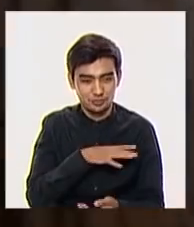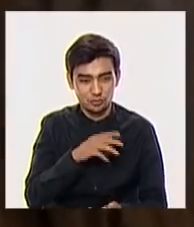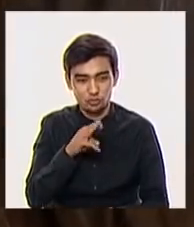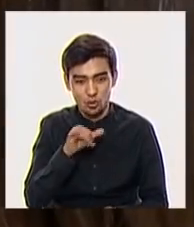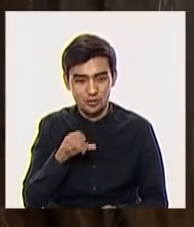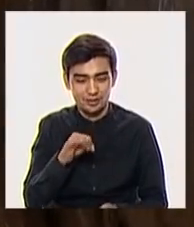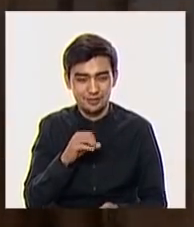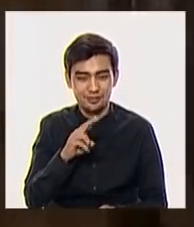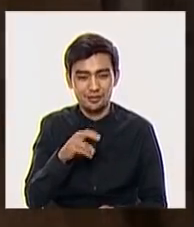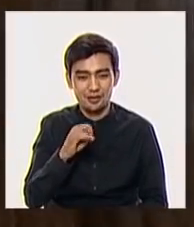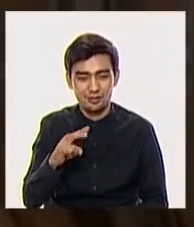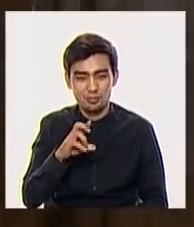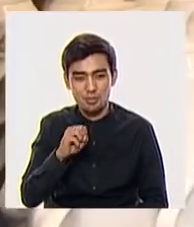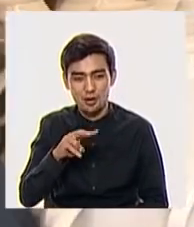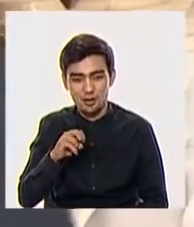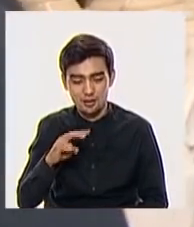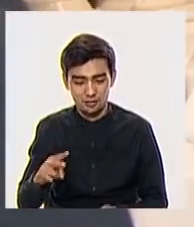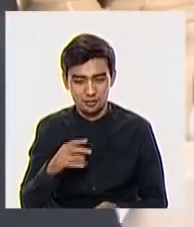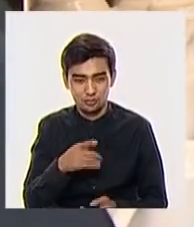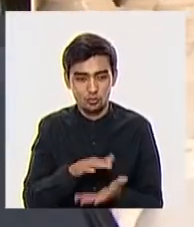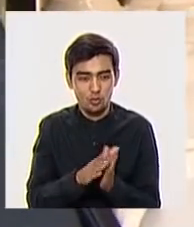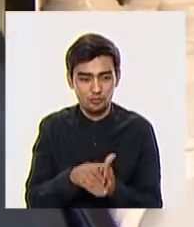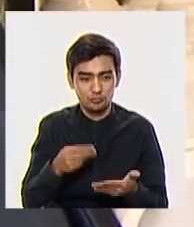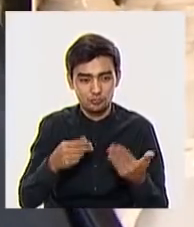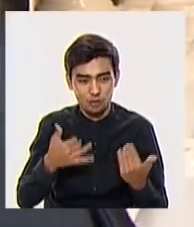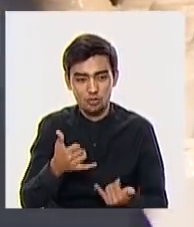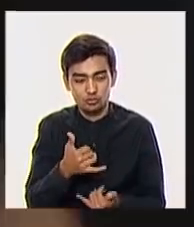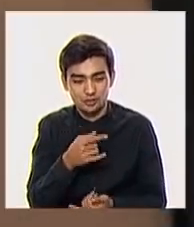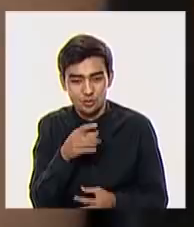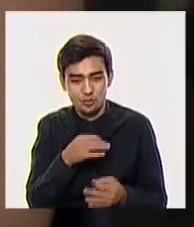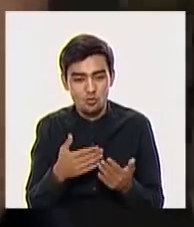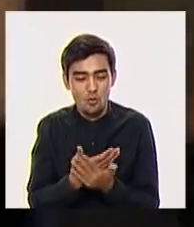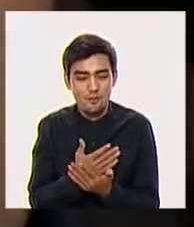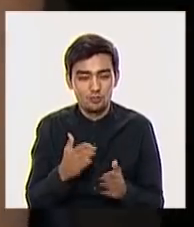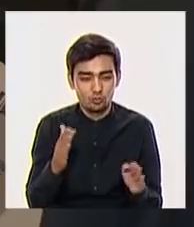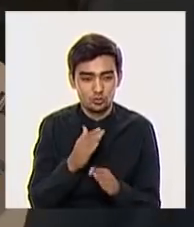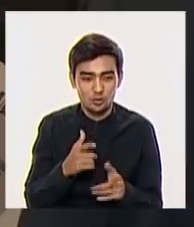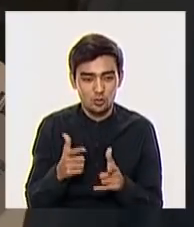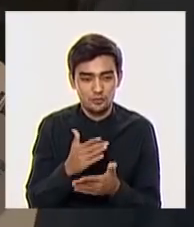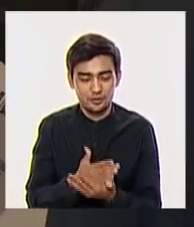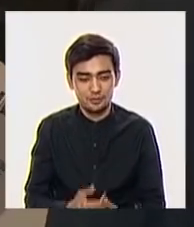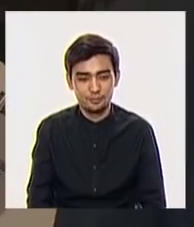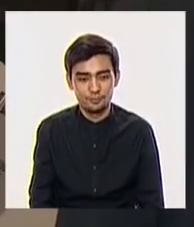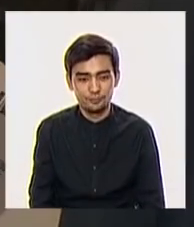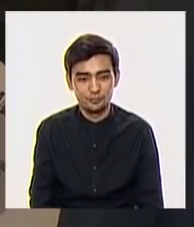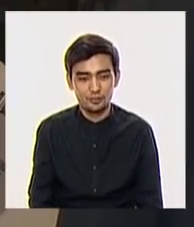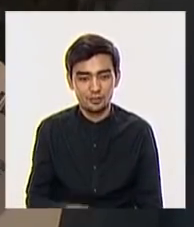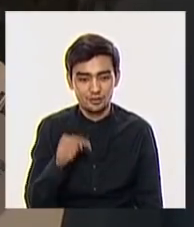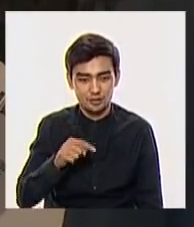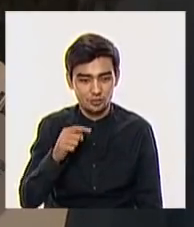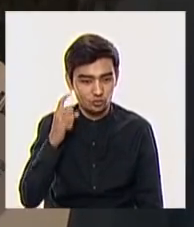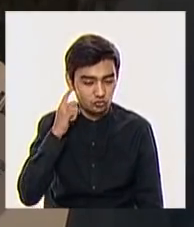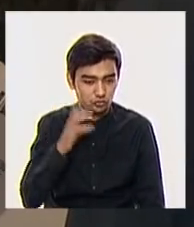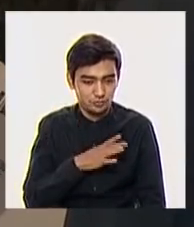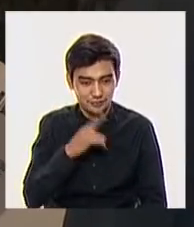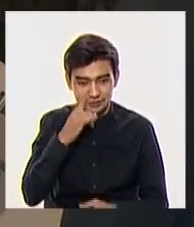белгілі әнші Дан Балан лейблімен келісім шартқа отырған, қазір жаңа әндер дайындап жатыр. Здесь услышали меня в